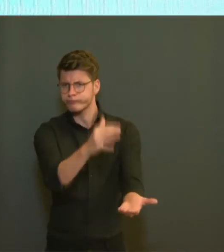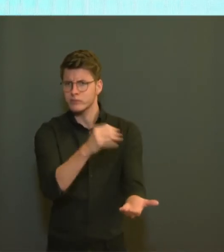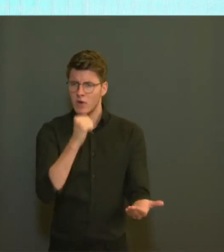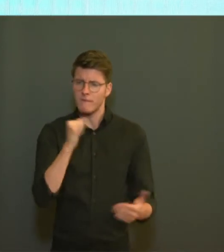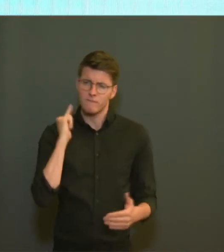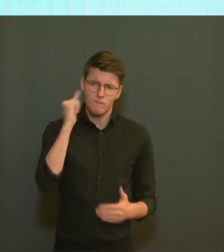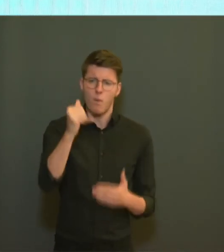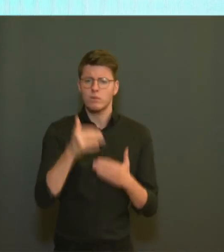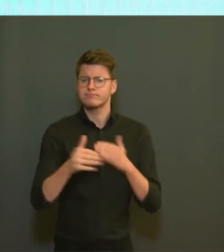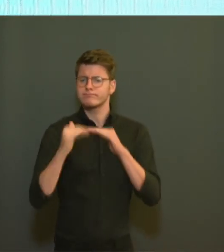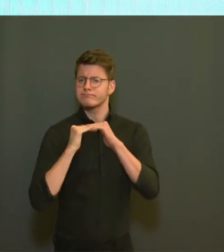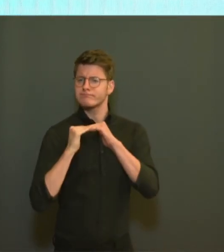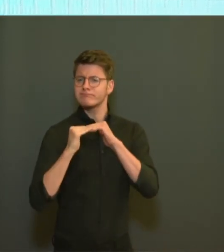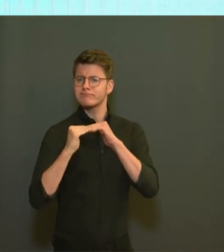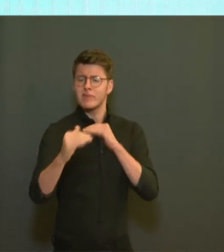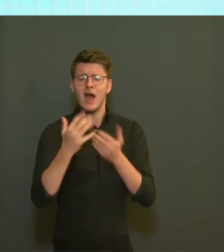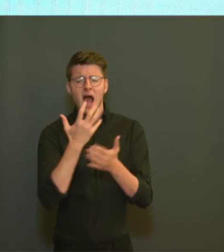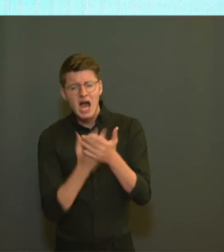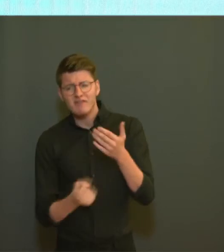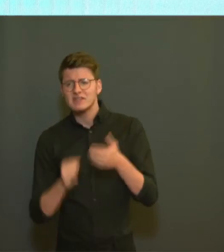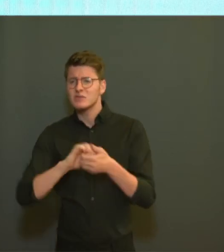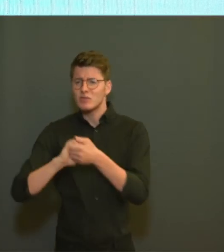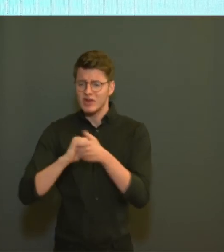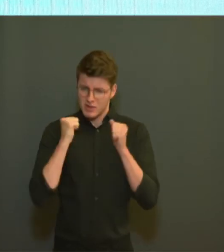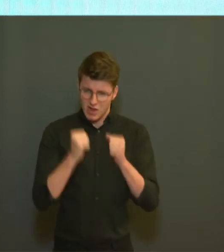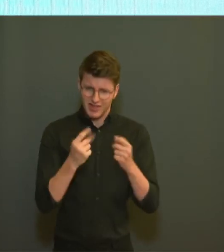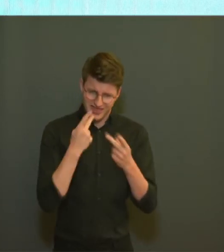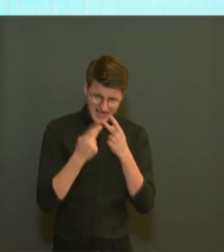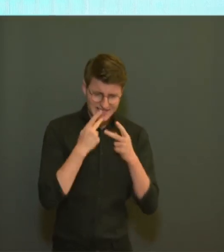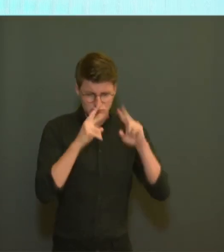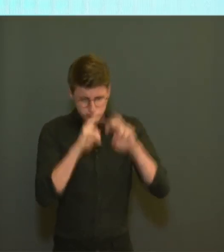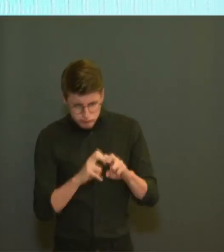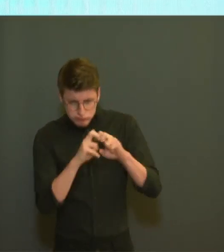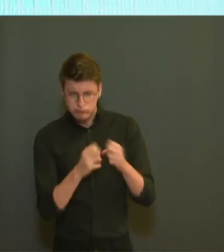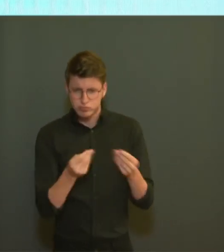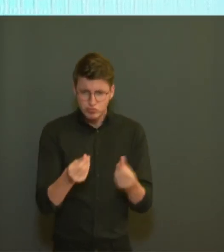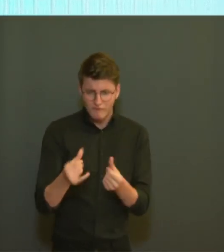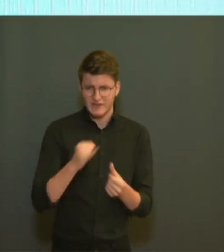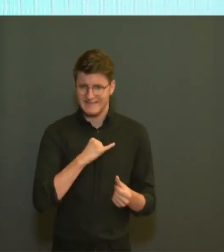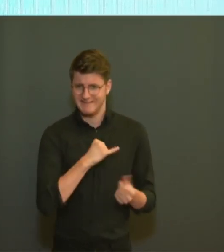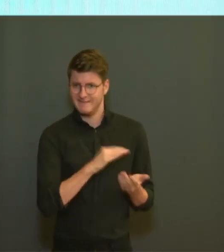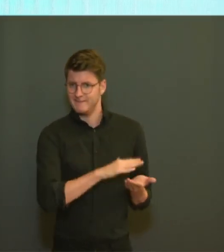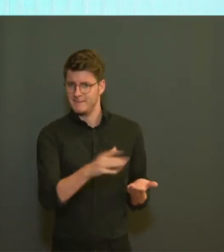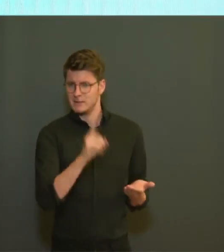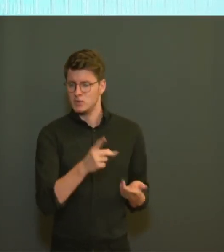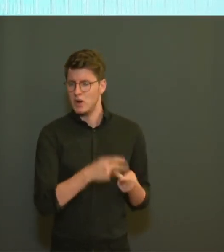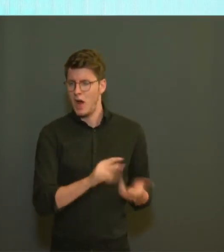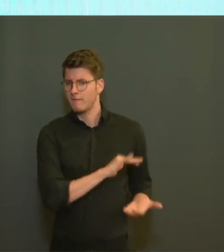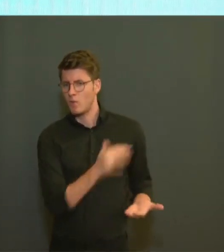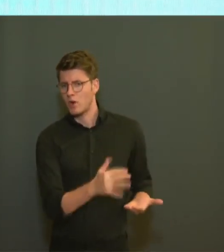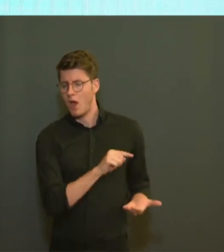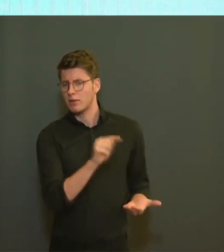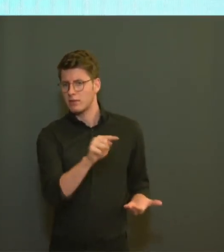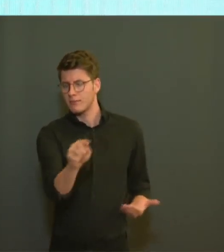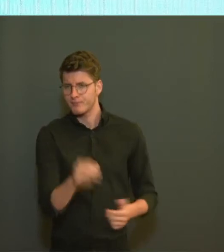het komend najaar en winter kunnen overbruggen, toch wat testen betreft.